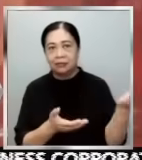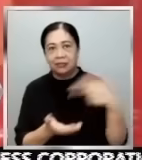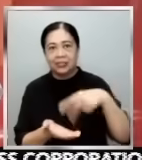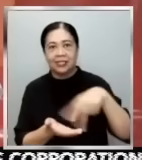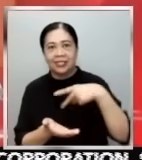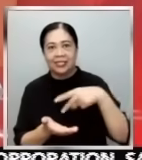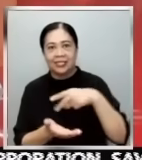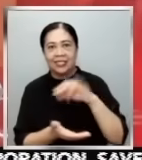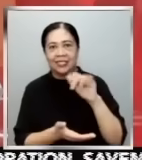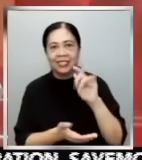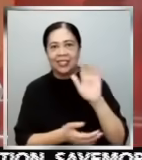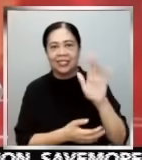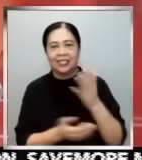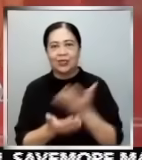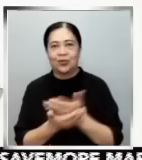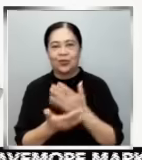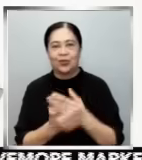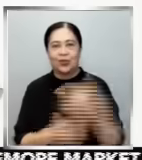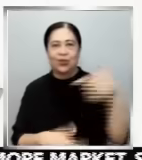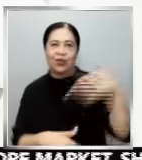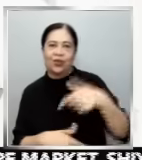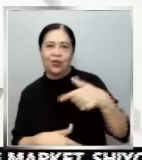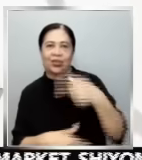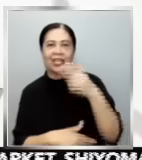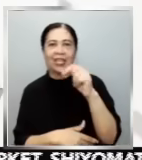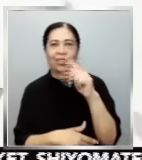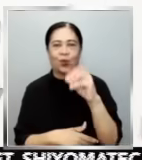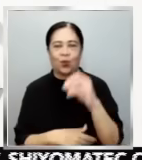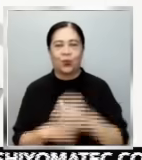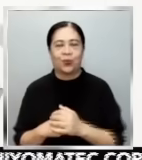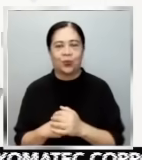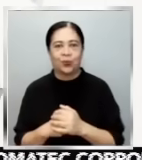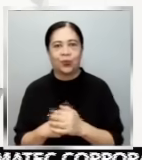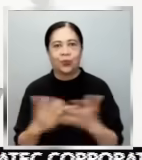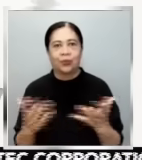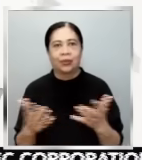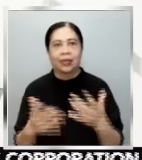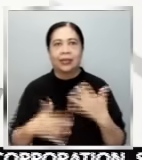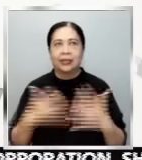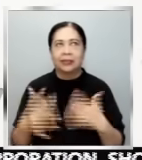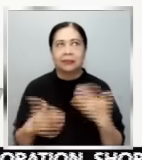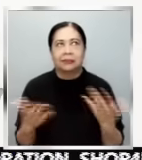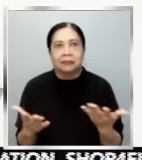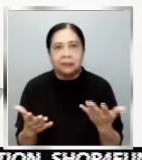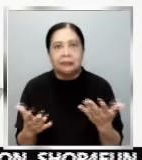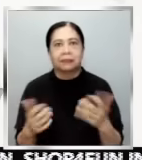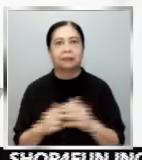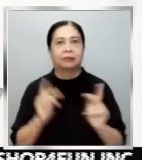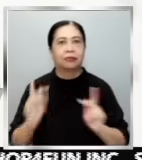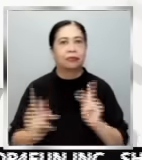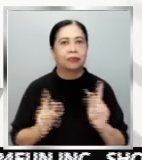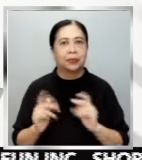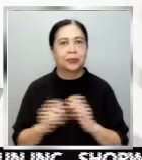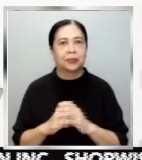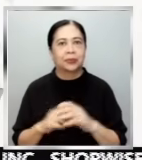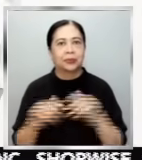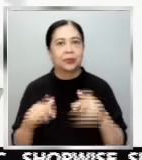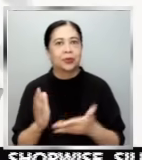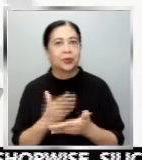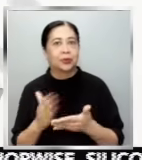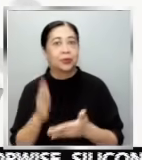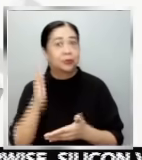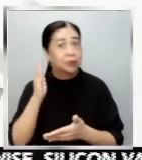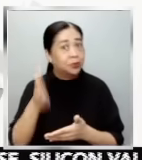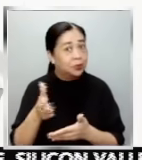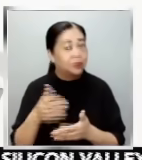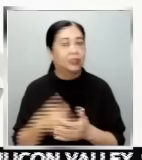ng kanilang latest hit na gento excited to Maybe uh perform this song in the future